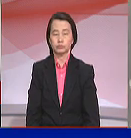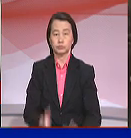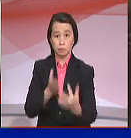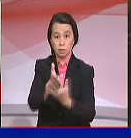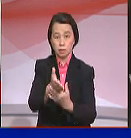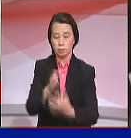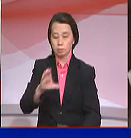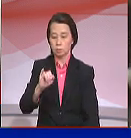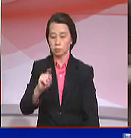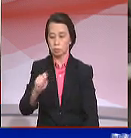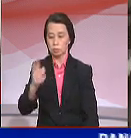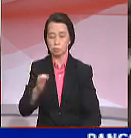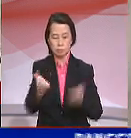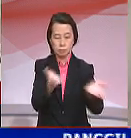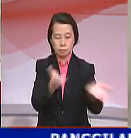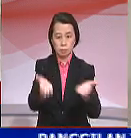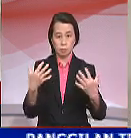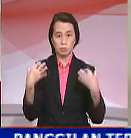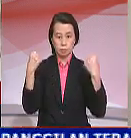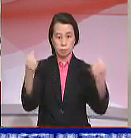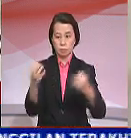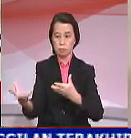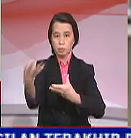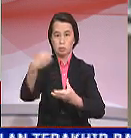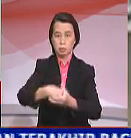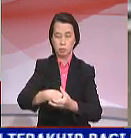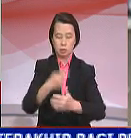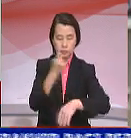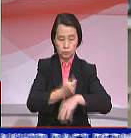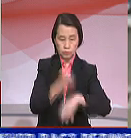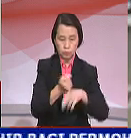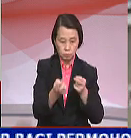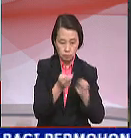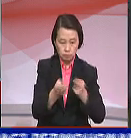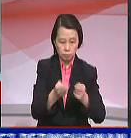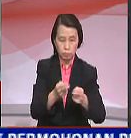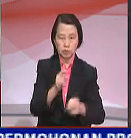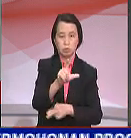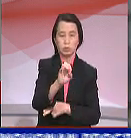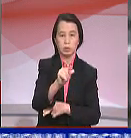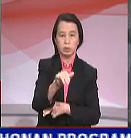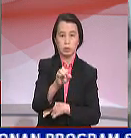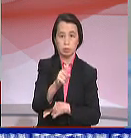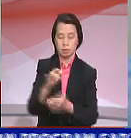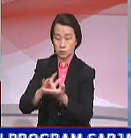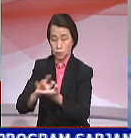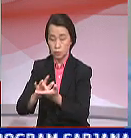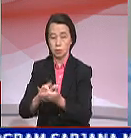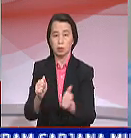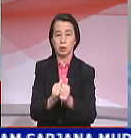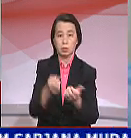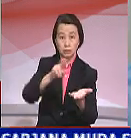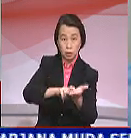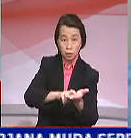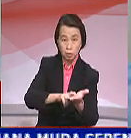Menerusi CITF, Perkhidmatan Kesihatan yang merangkumi bidang tugasan pengurusan logistik vaksin, pendaftaran,